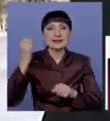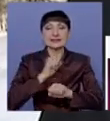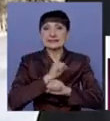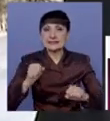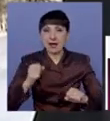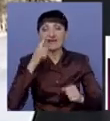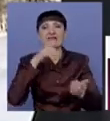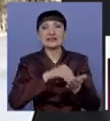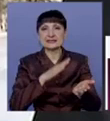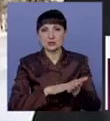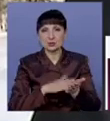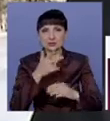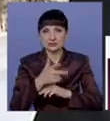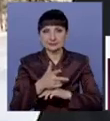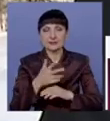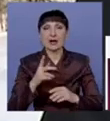светофора,